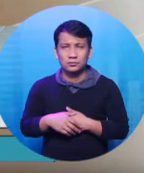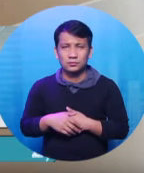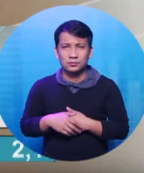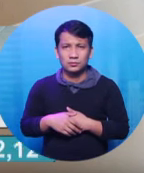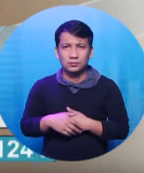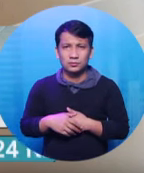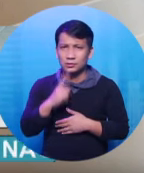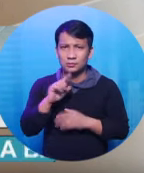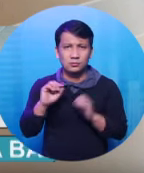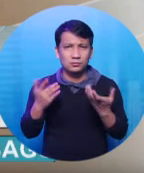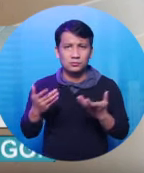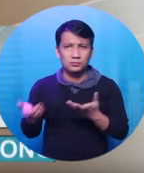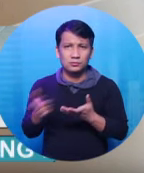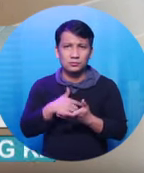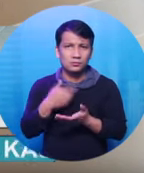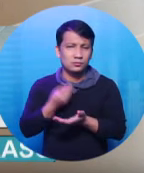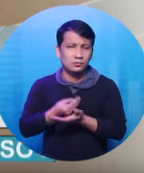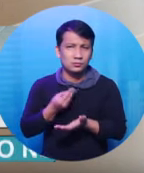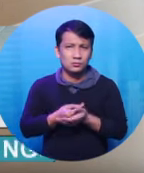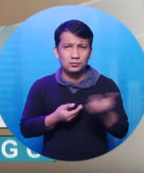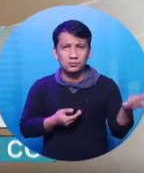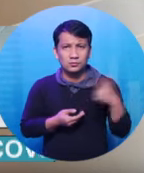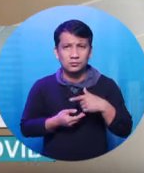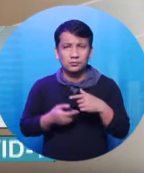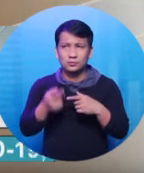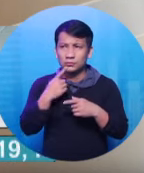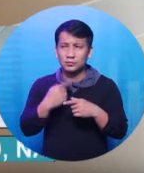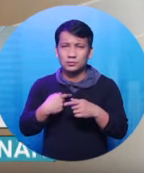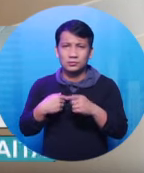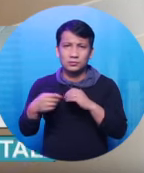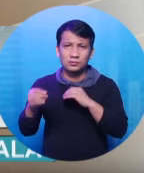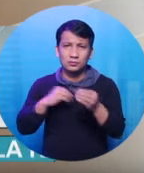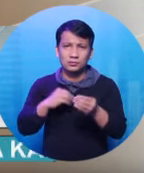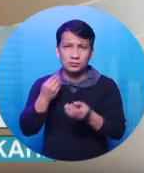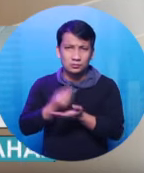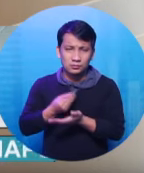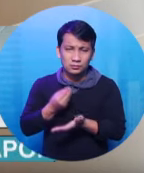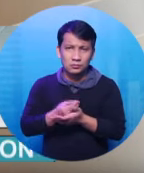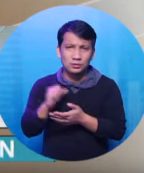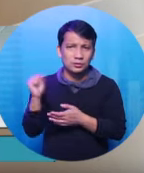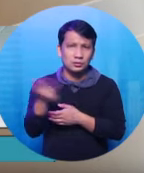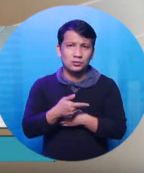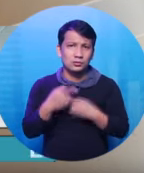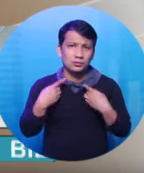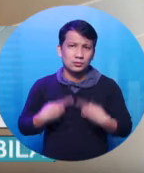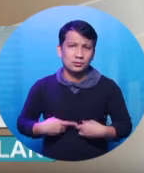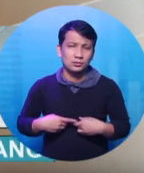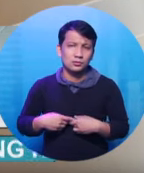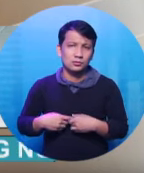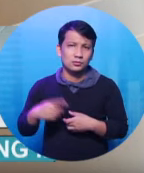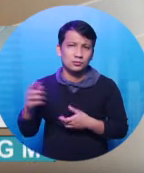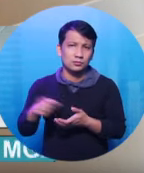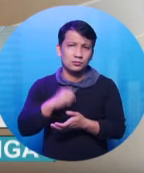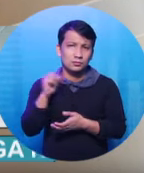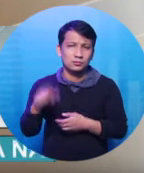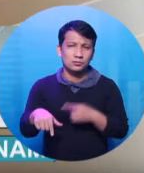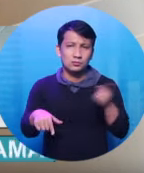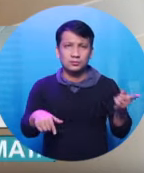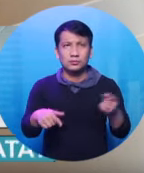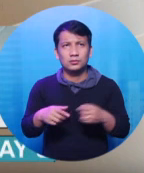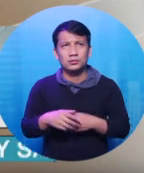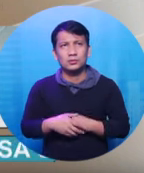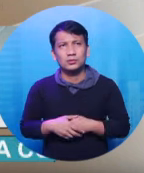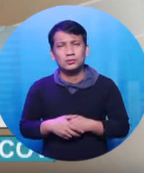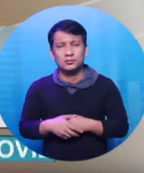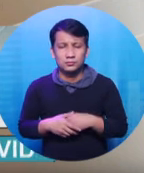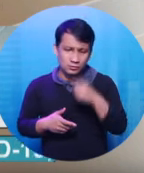Kasi po, wala po kasi akong kapera-pera, pinunit niya po yung pera ko, pati yung damit ko, pinagtatapon niya po.